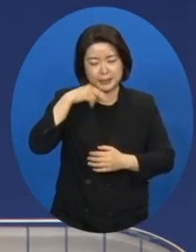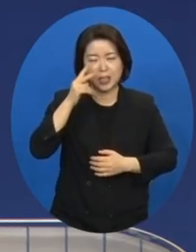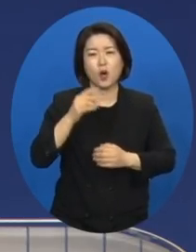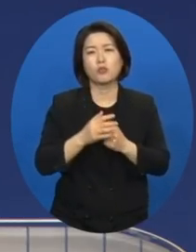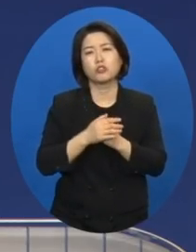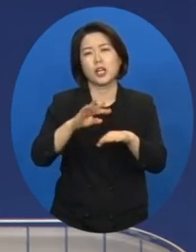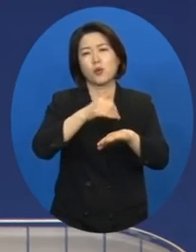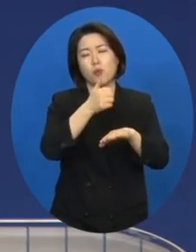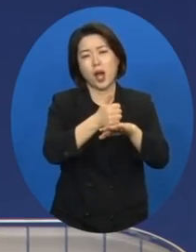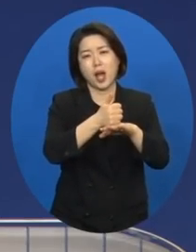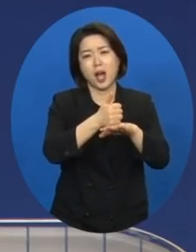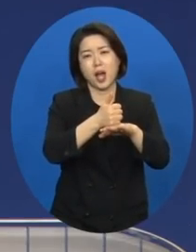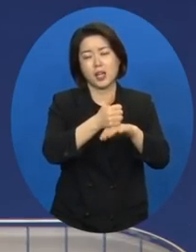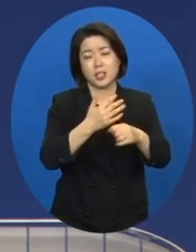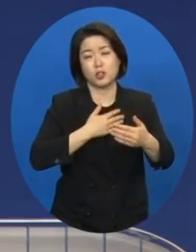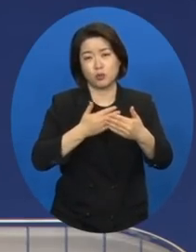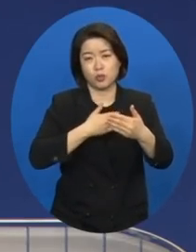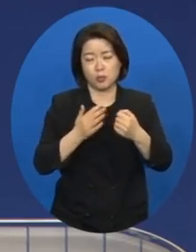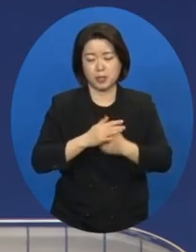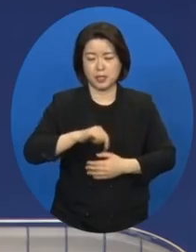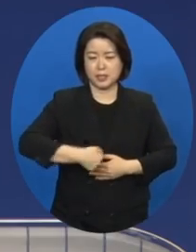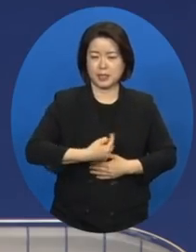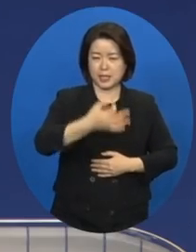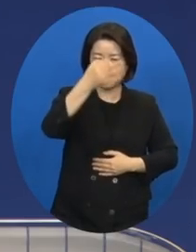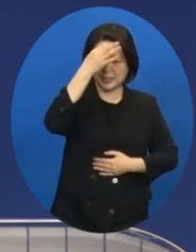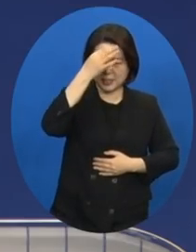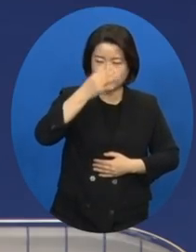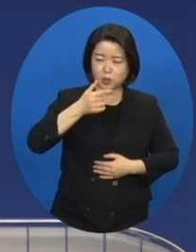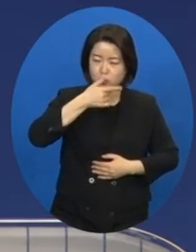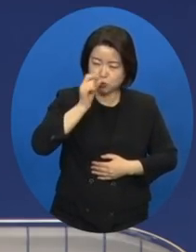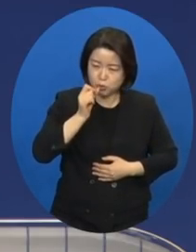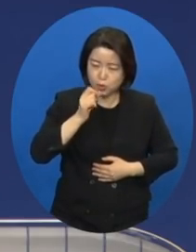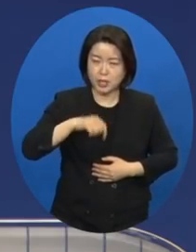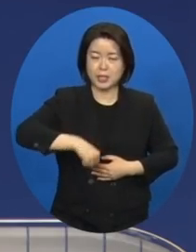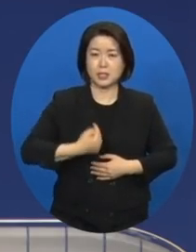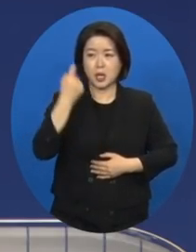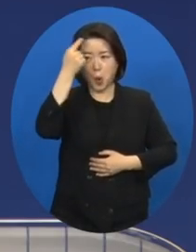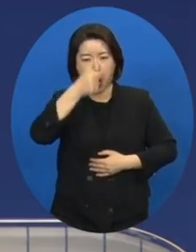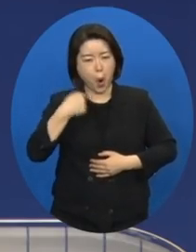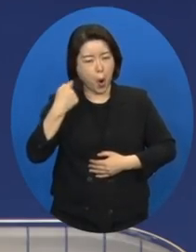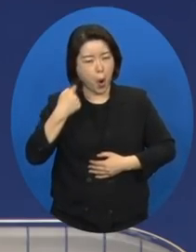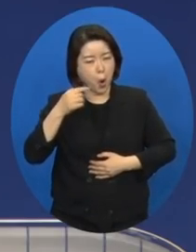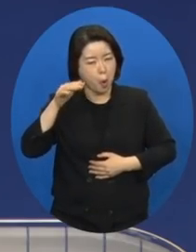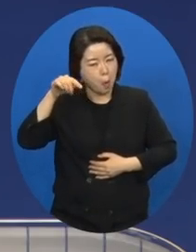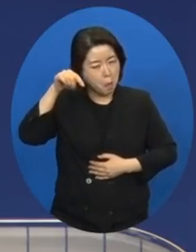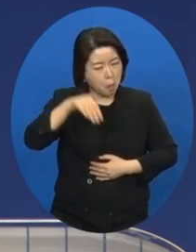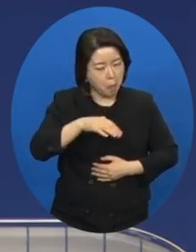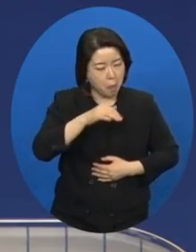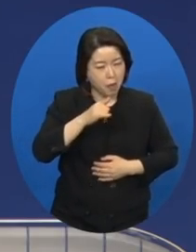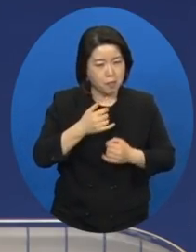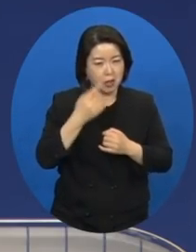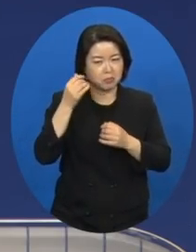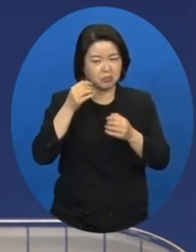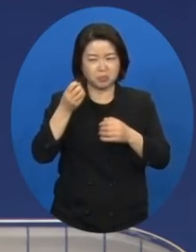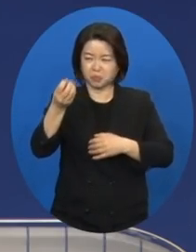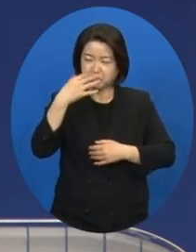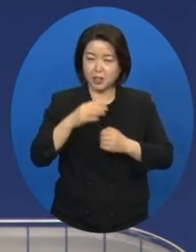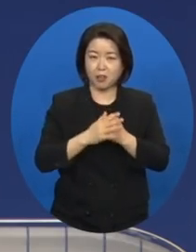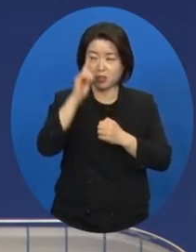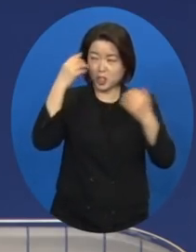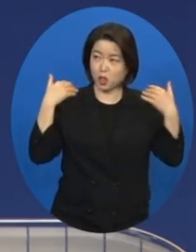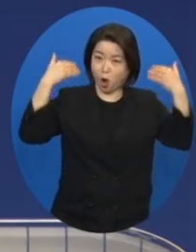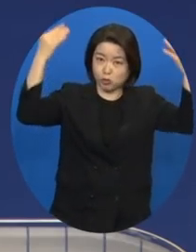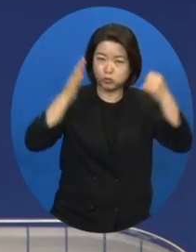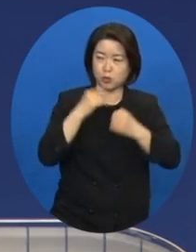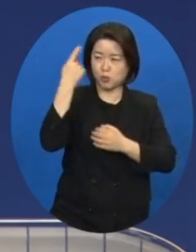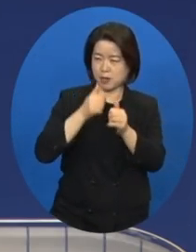자신의 능력이 부족해서, 자신의 외모가 부족해서 그런 게 결코 아니었습니다. 그는 참 키도 크고요, 외모도 출중했고